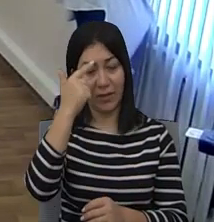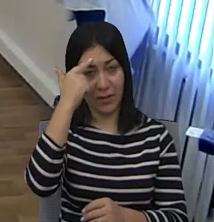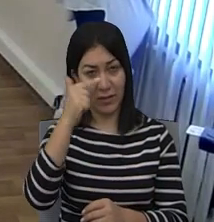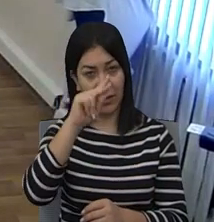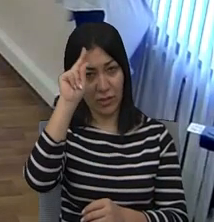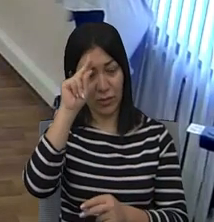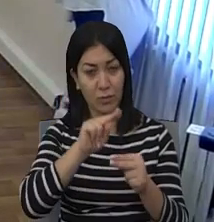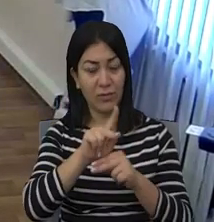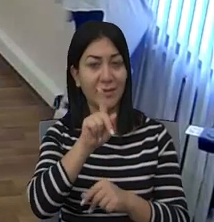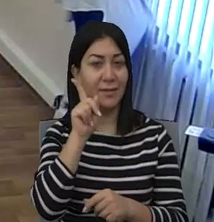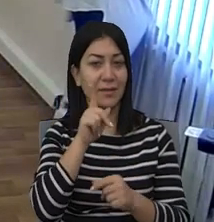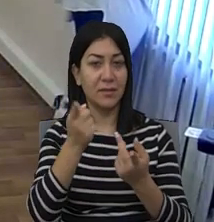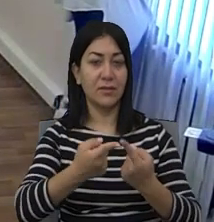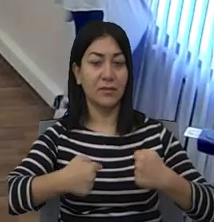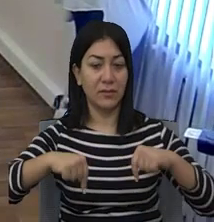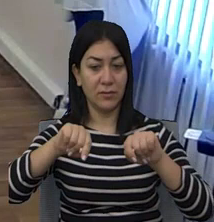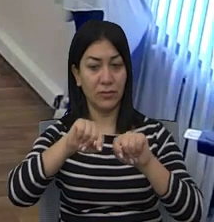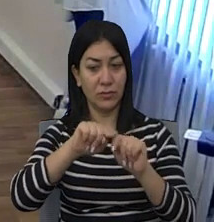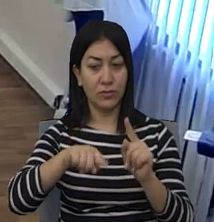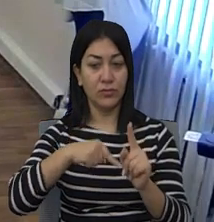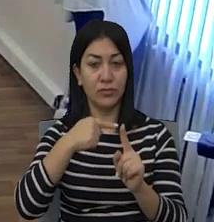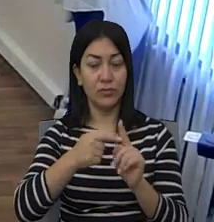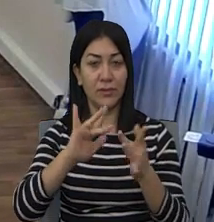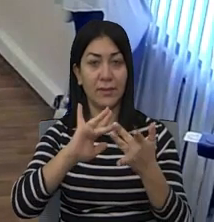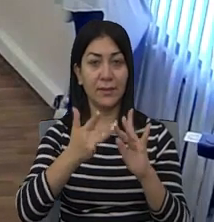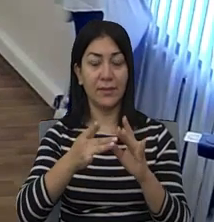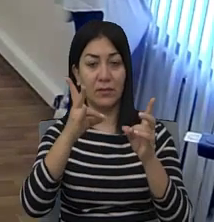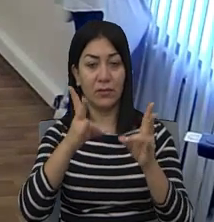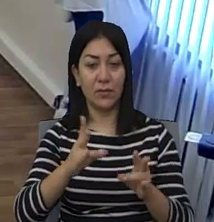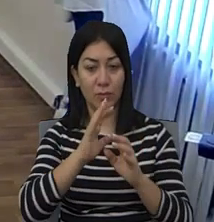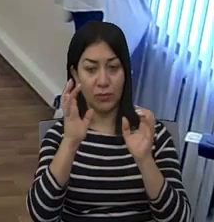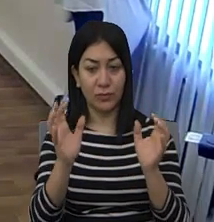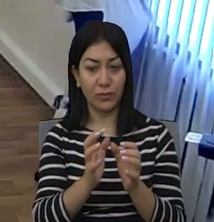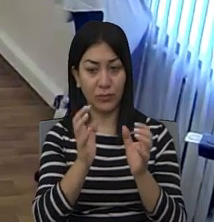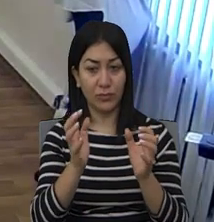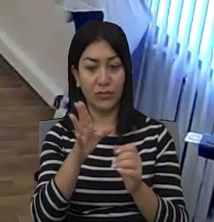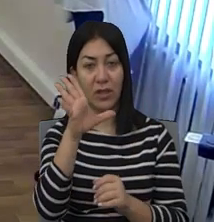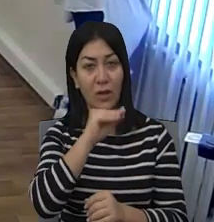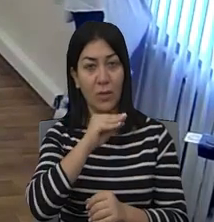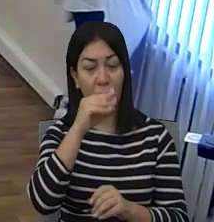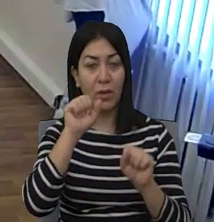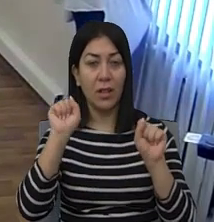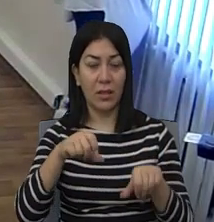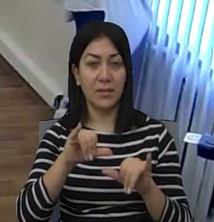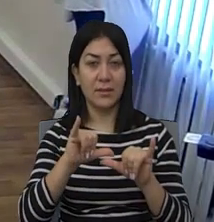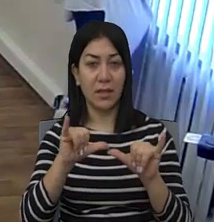երիտասարդության շրջանում, ինչպես նաև կիբերանվտանգության կարողությունների զարգացմանը.